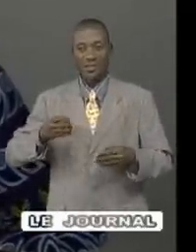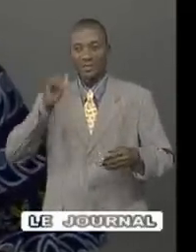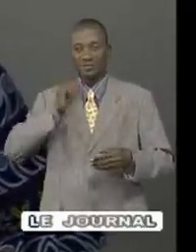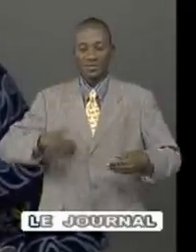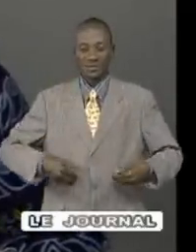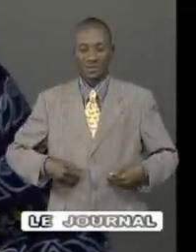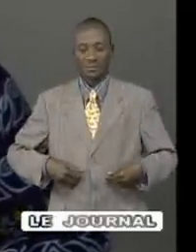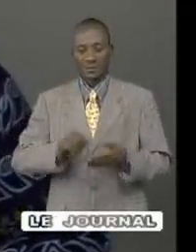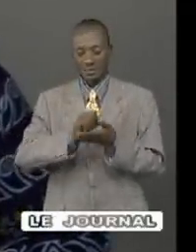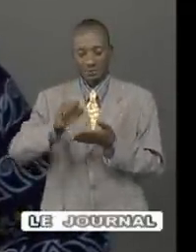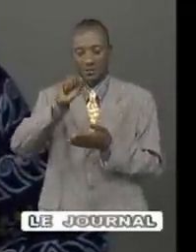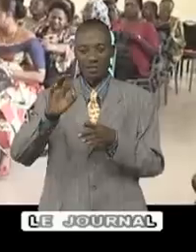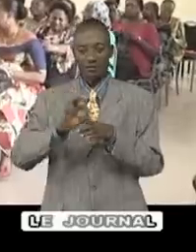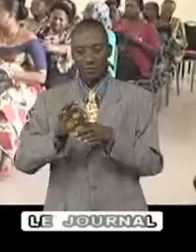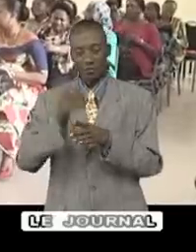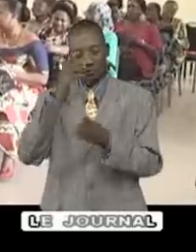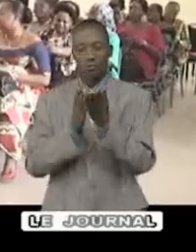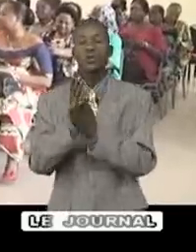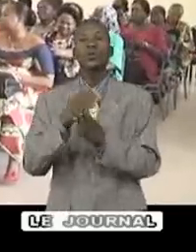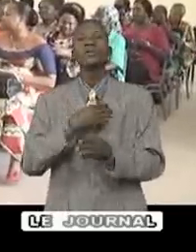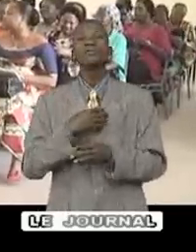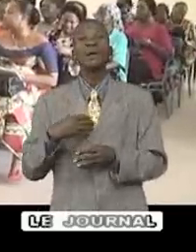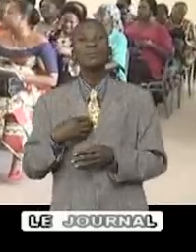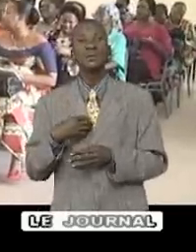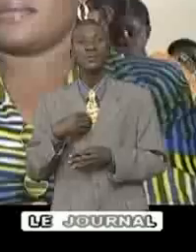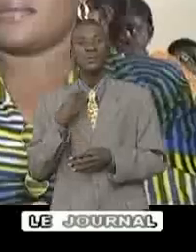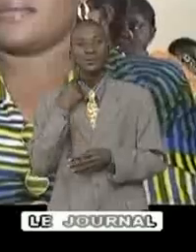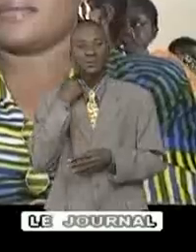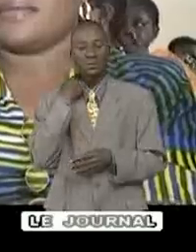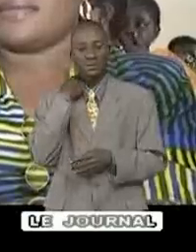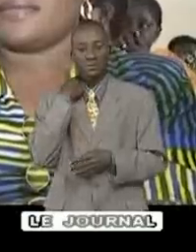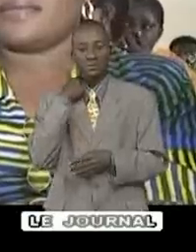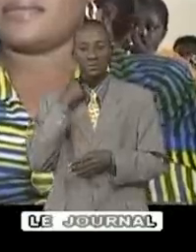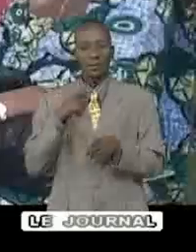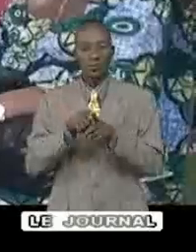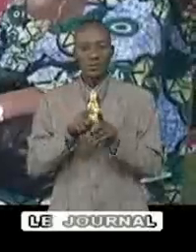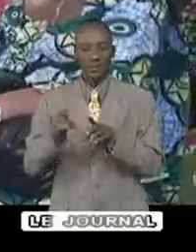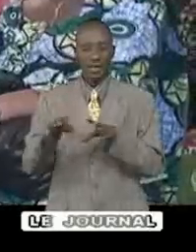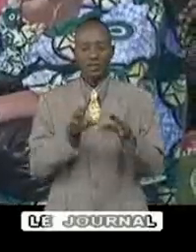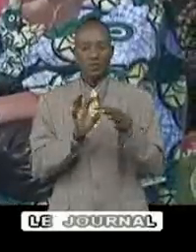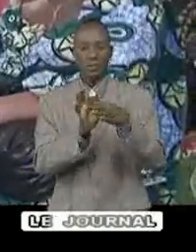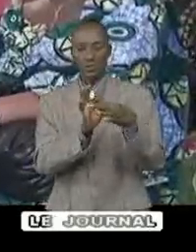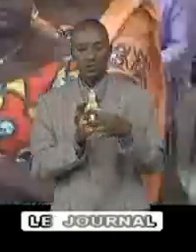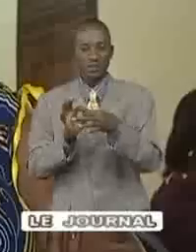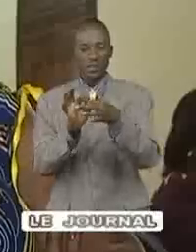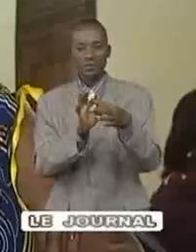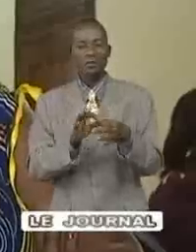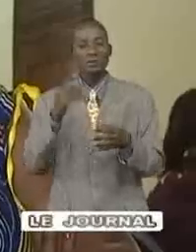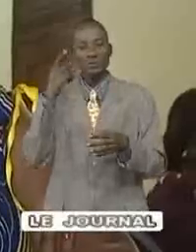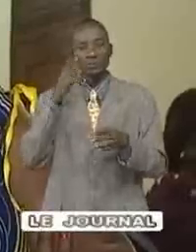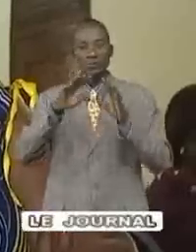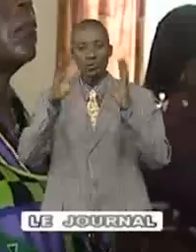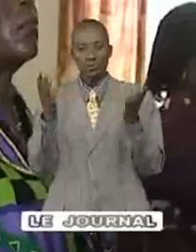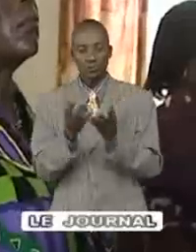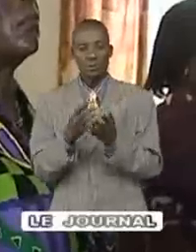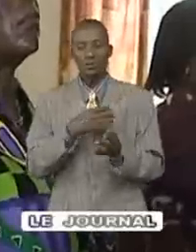des formations sur les droits des femmes et surtout des actions de solidarité en faveur des femmes victimes